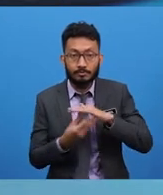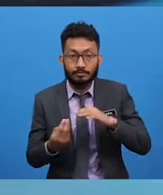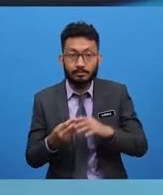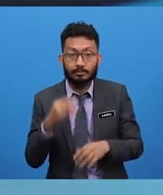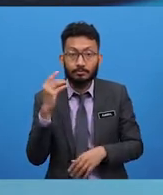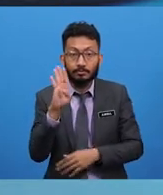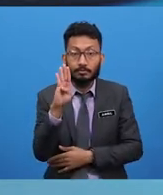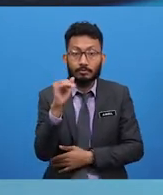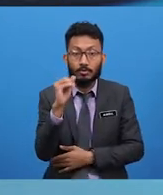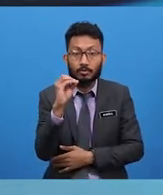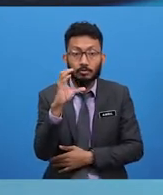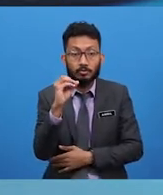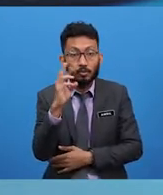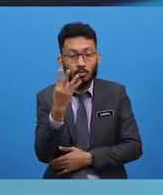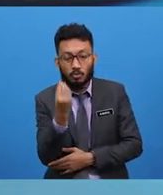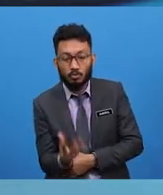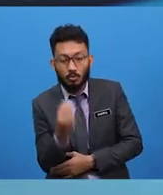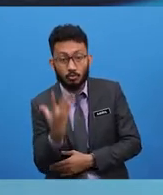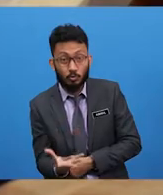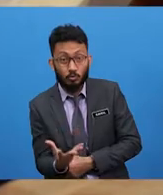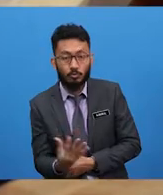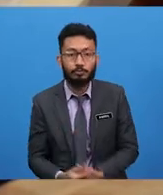dalam keadaan yang baik.